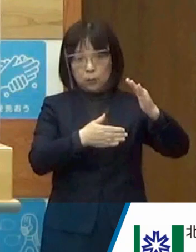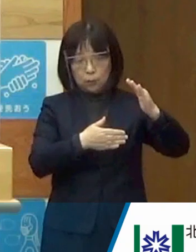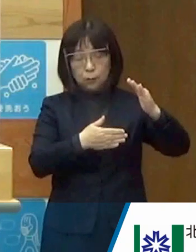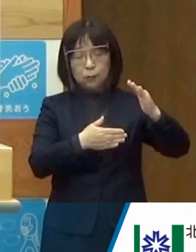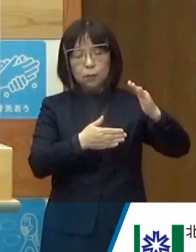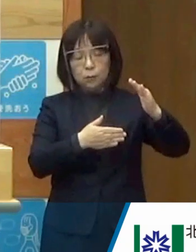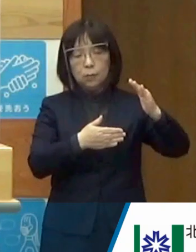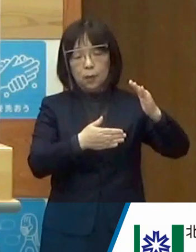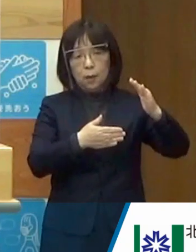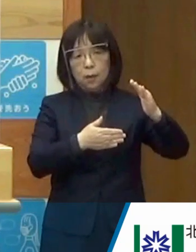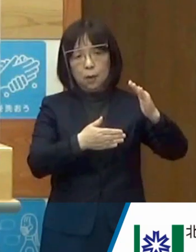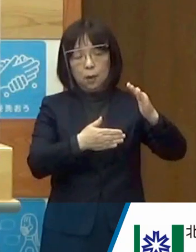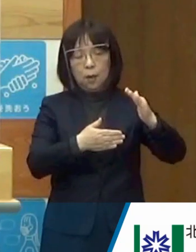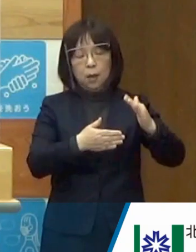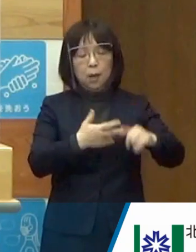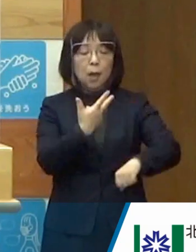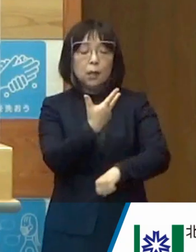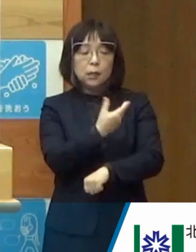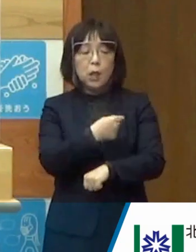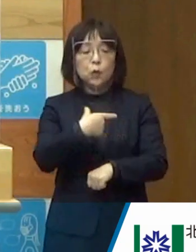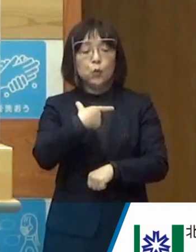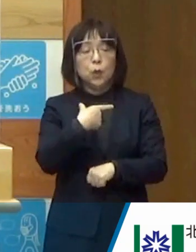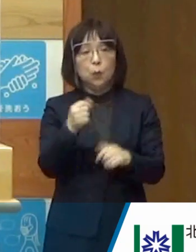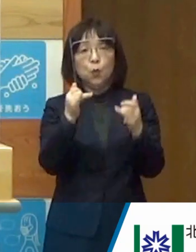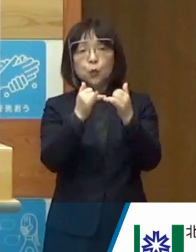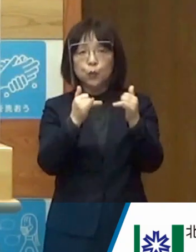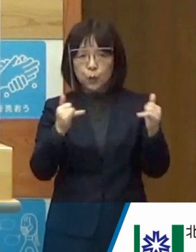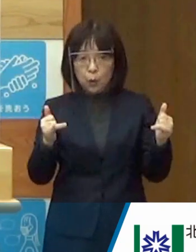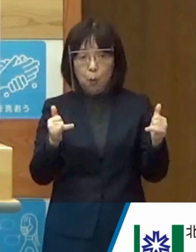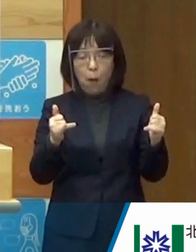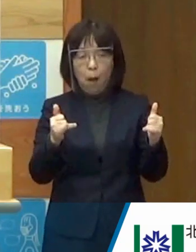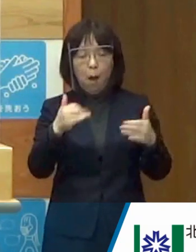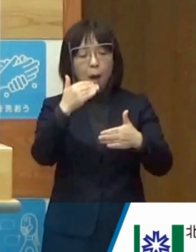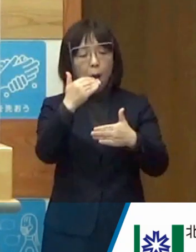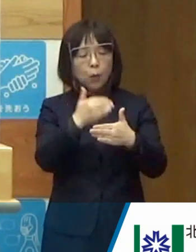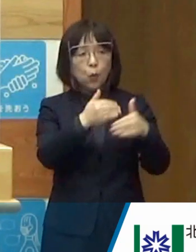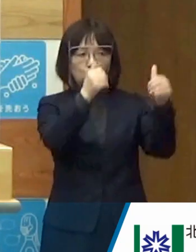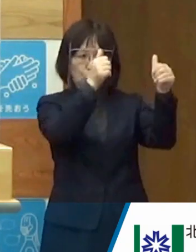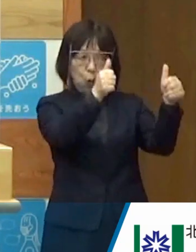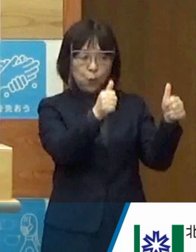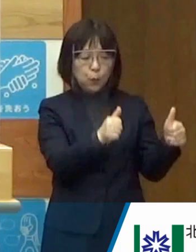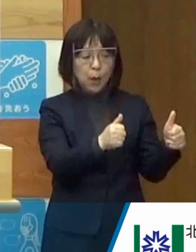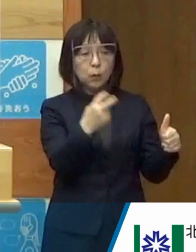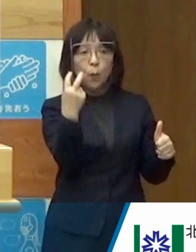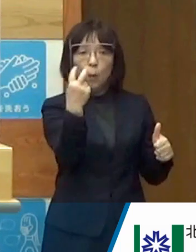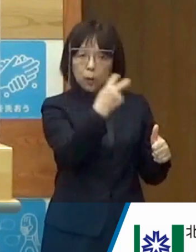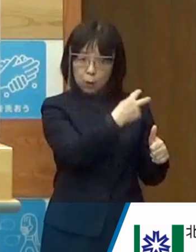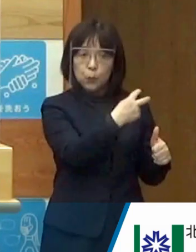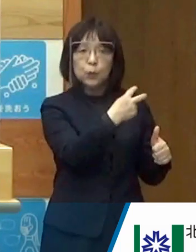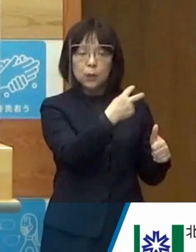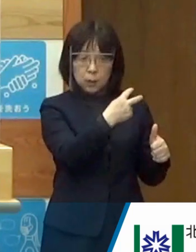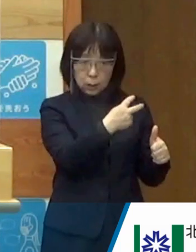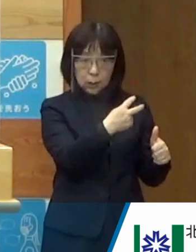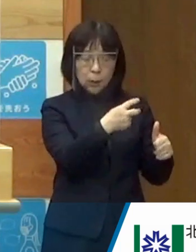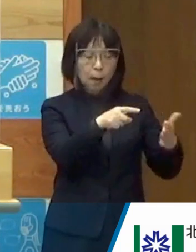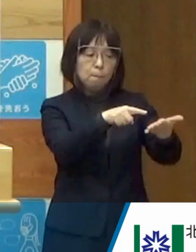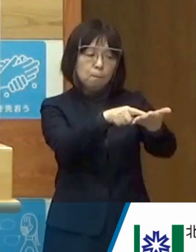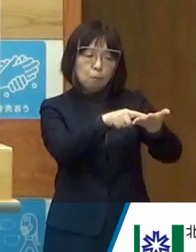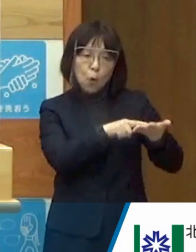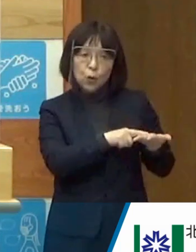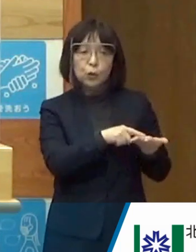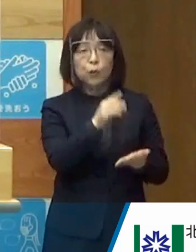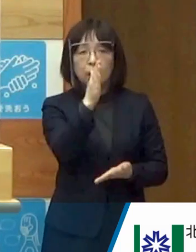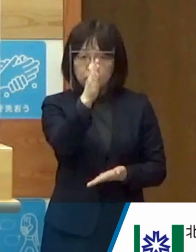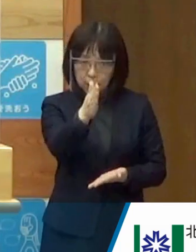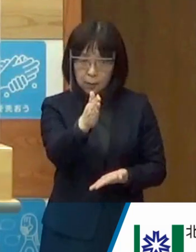。接種をご希望される方は道のホームページをご確認をいただいた上でご予約いただきます